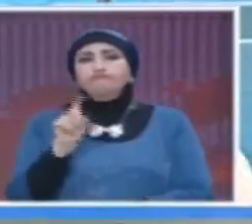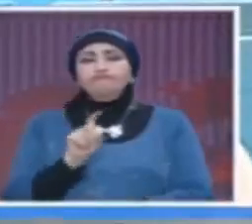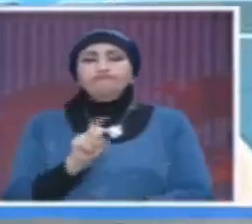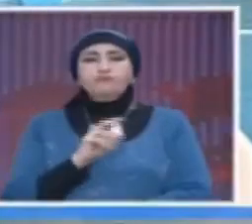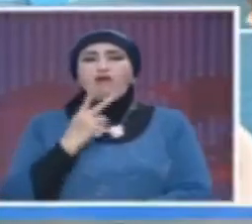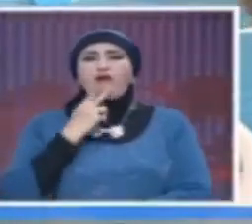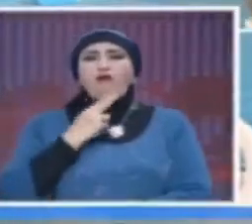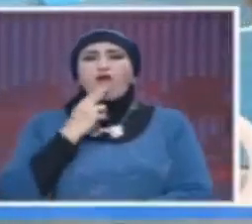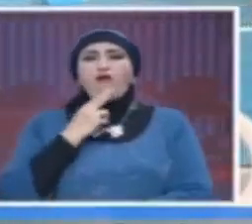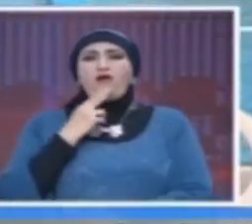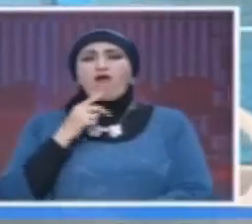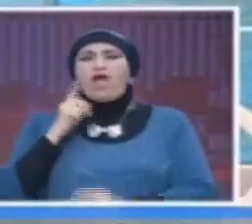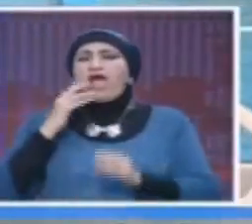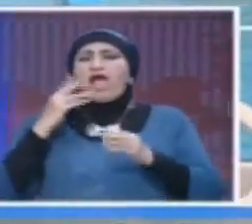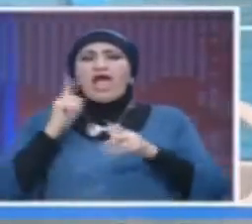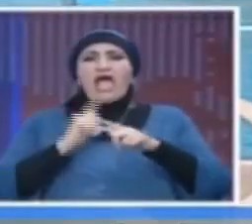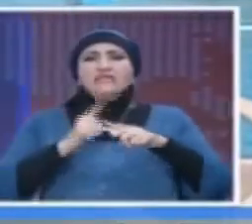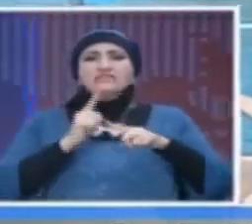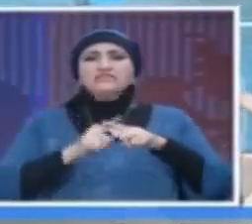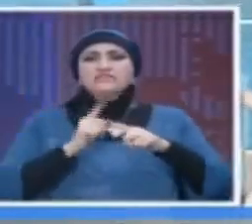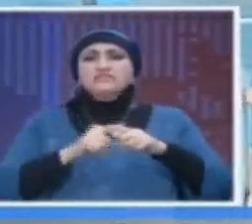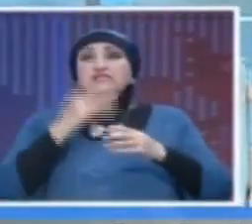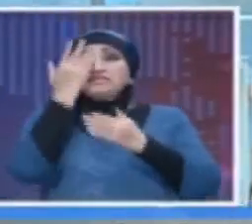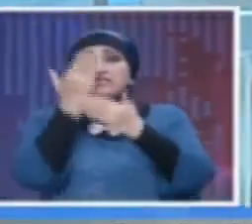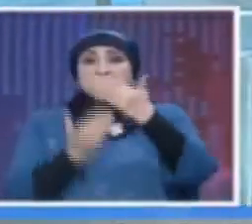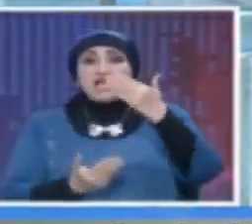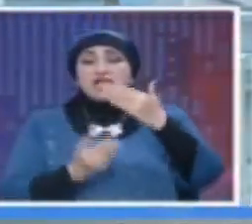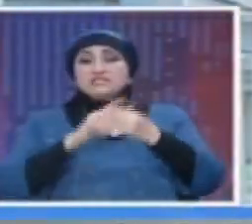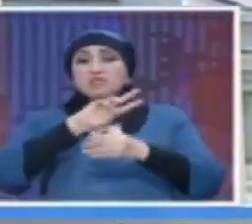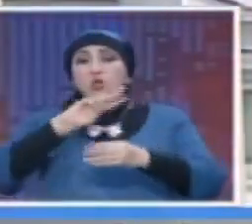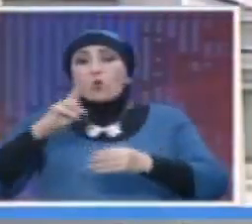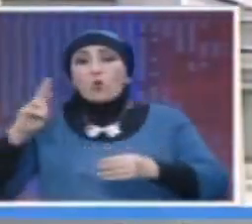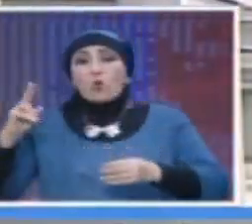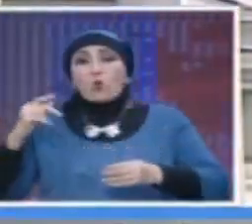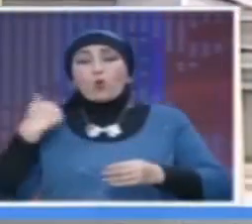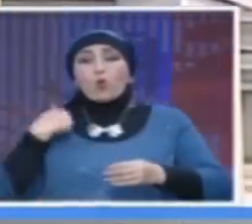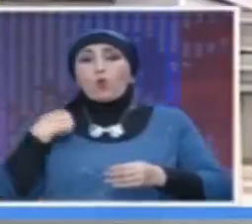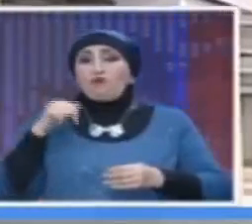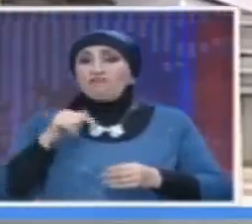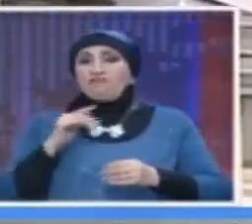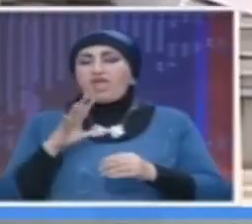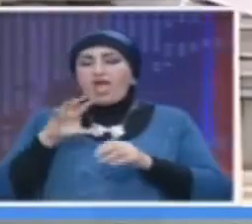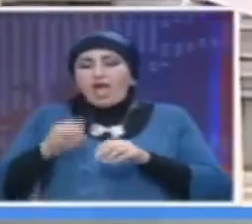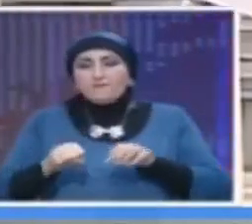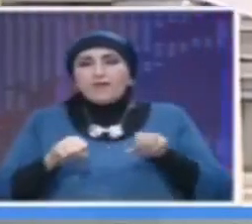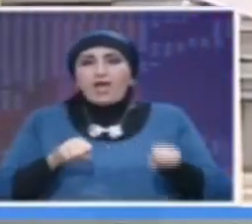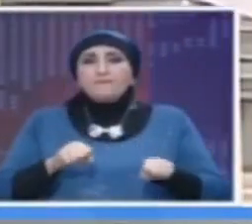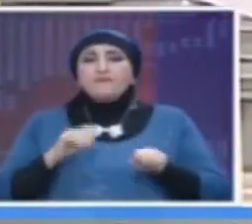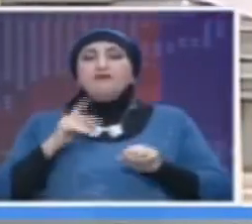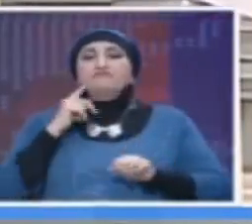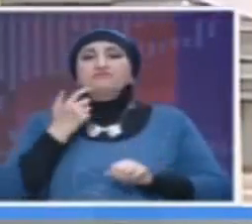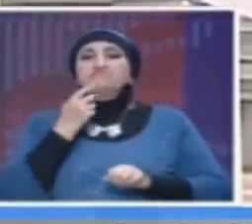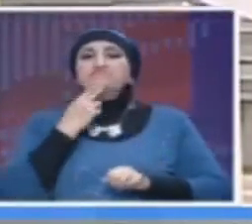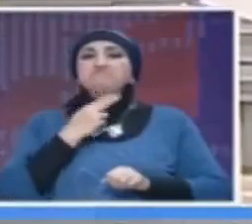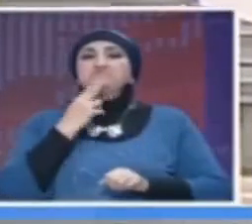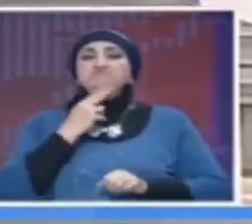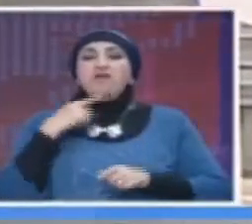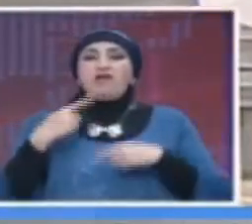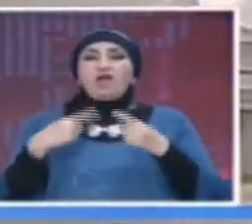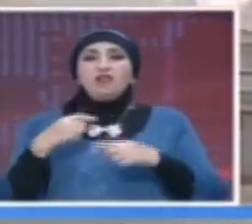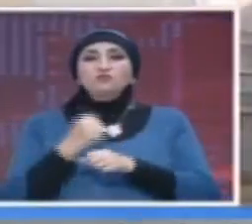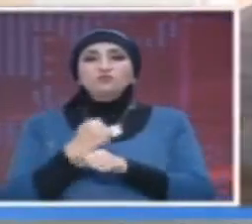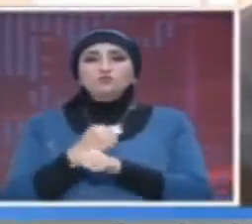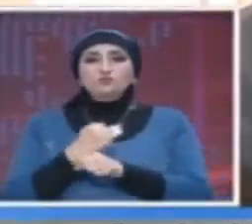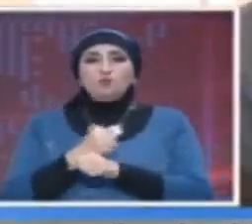كافة الأسطح المعدنية والوجهات الزجاجية والشبابيك وكل ما هو محل لمس من جانب الركاب. مستمرين في أداء